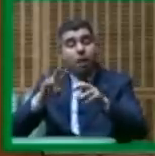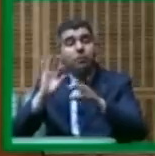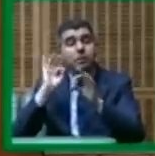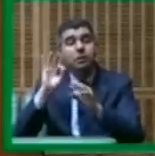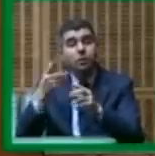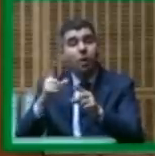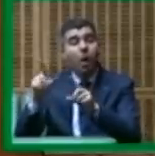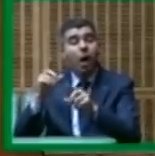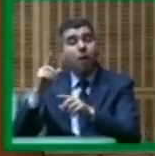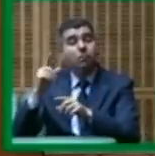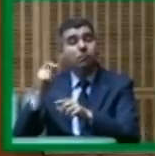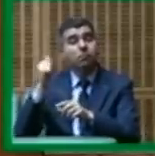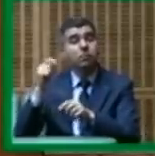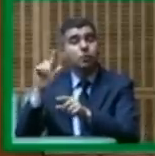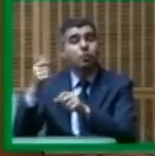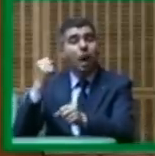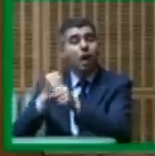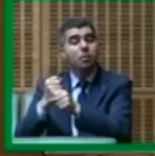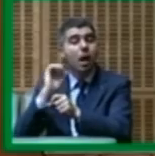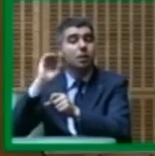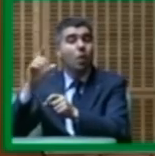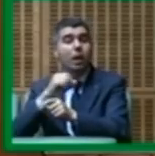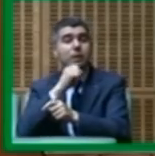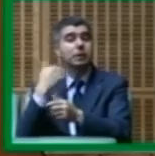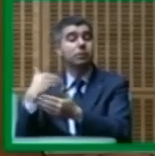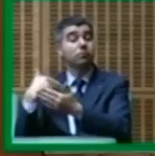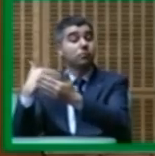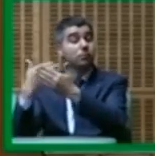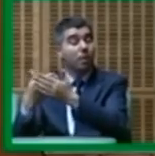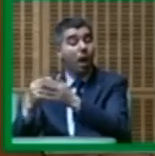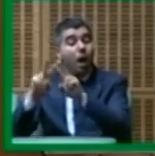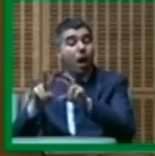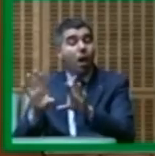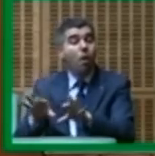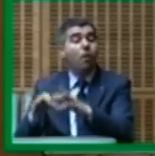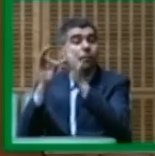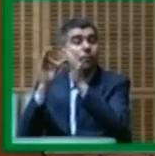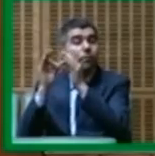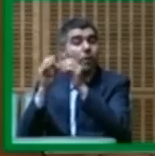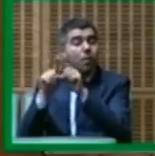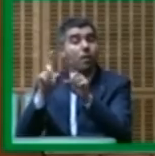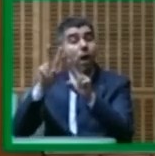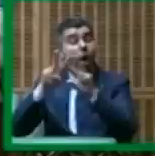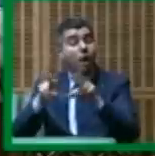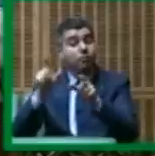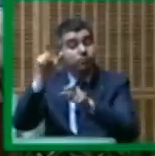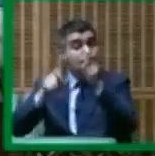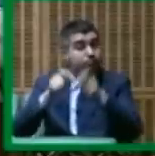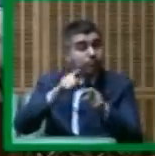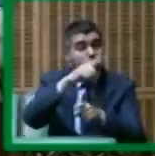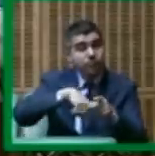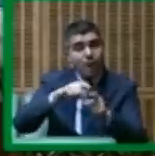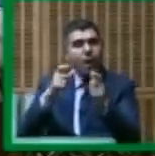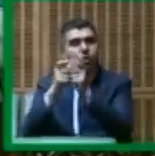ديال التسيير ديالهم، وماشي مهم خصنا حنا الناس ديالنا حتى هما، لأنهم ما تبقاوش تكلموا على